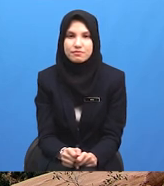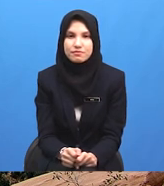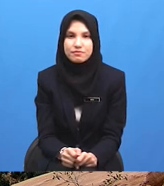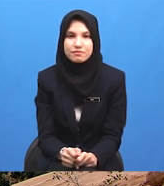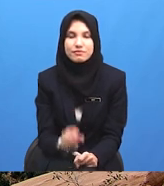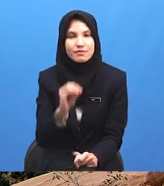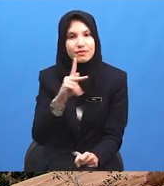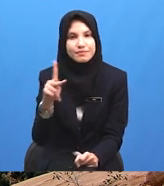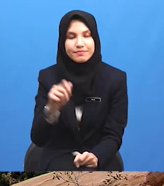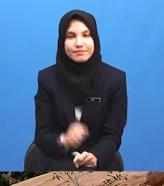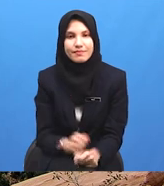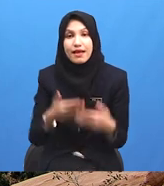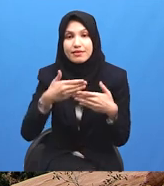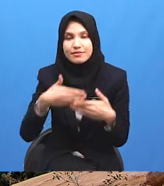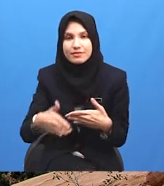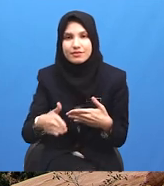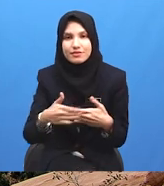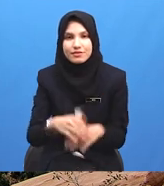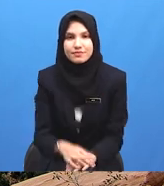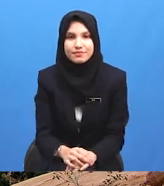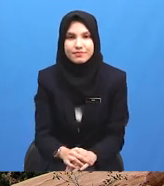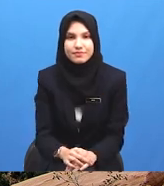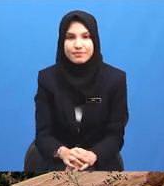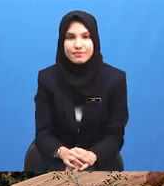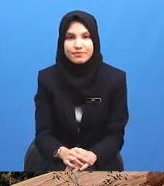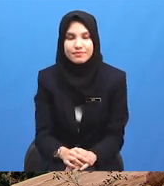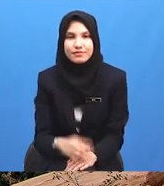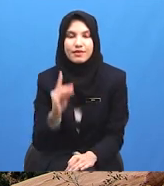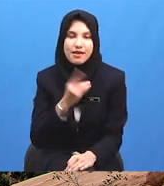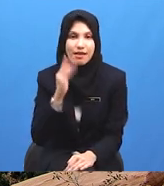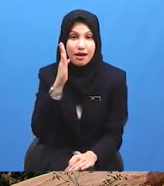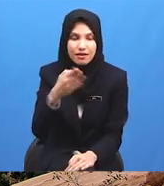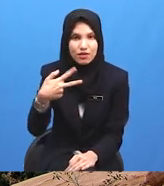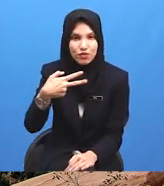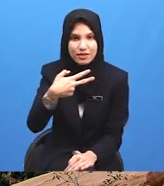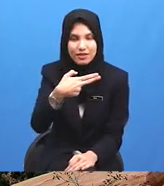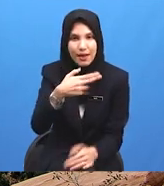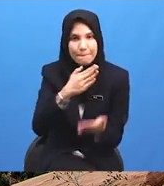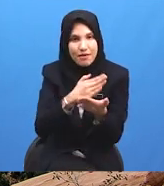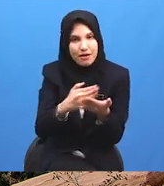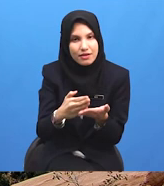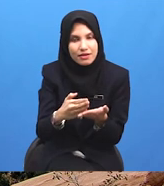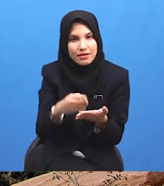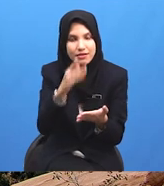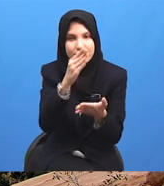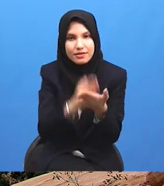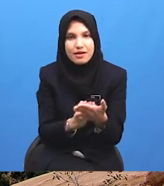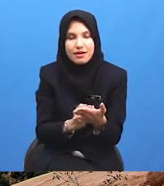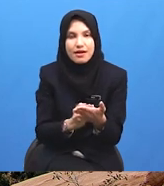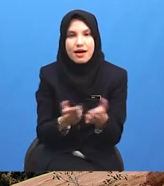Okey. Seterusnya, kita akan gunting bahagian tengah lipatan